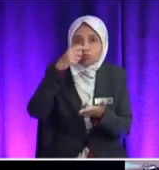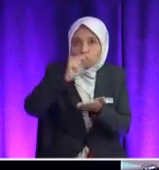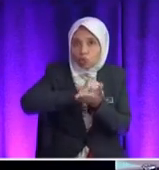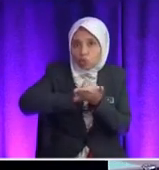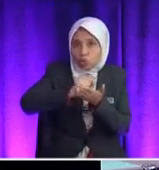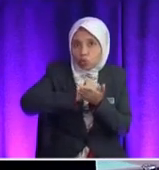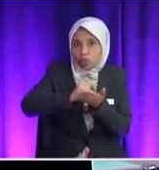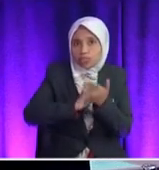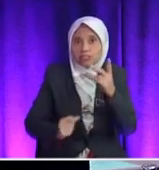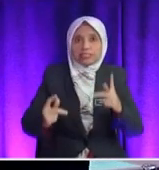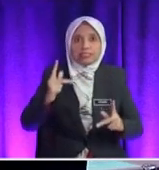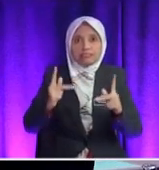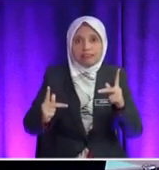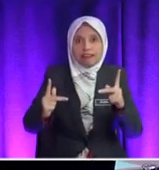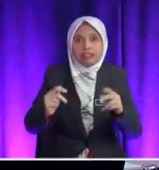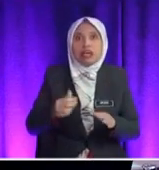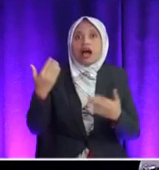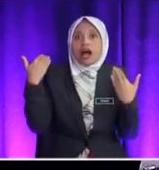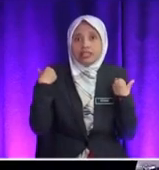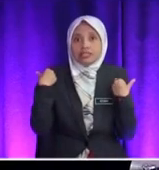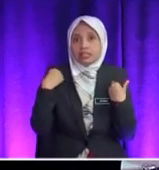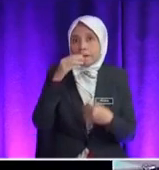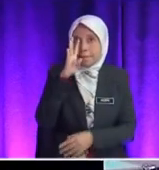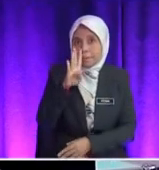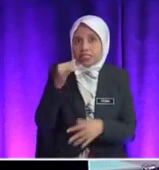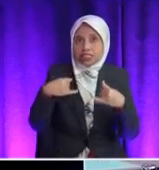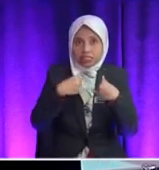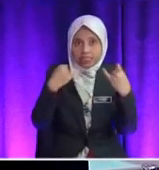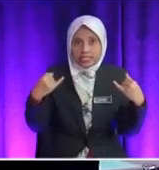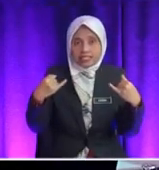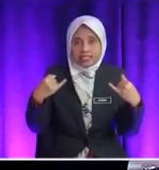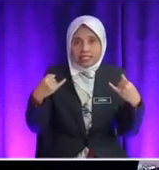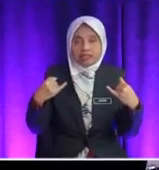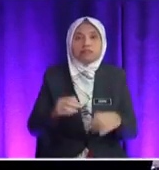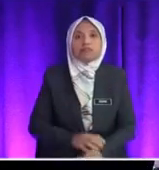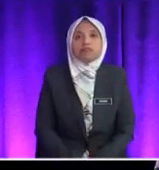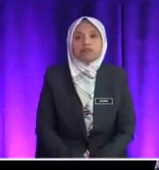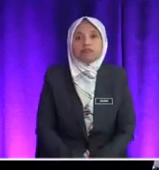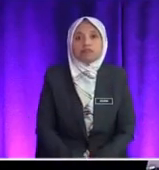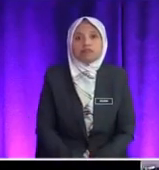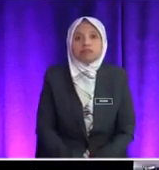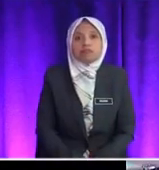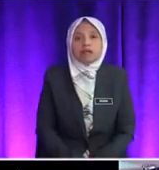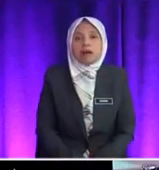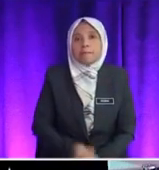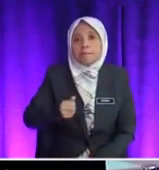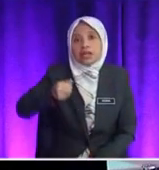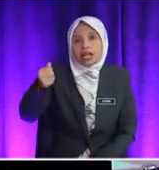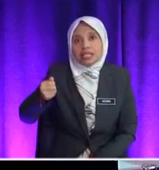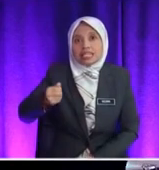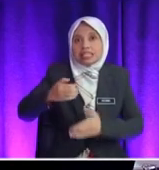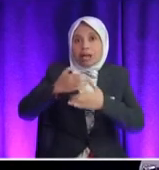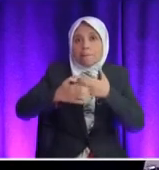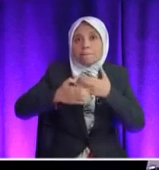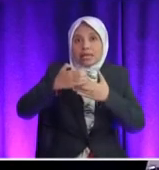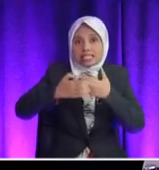kendaraan oke di sini ada empat jenis operator Mbah ada mesin ibadah kita baja prategang Pratama mesin